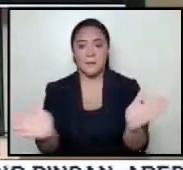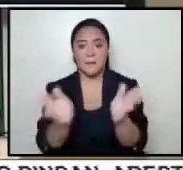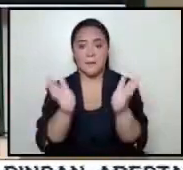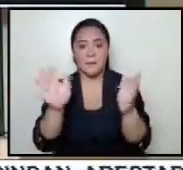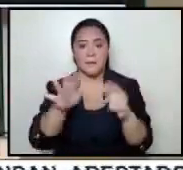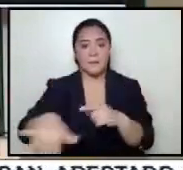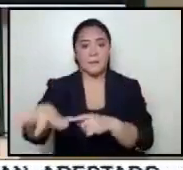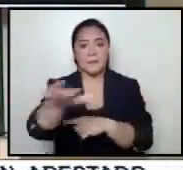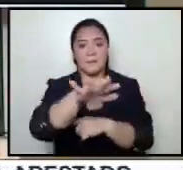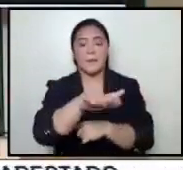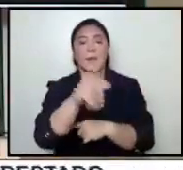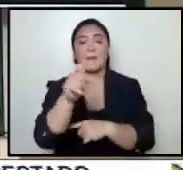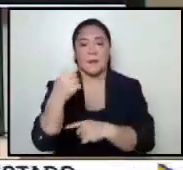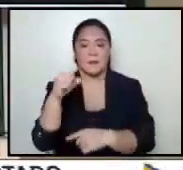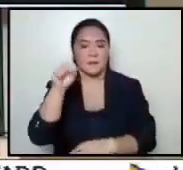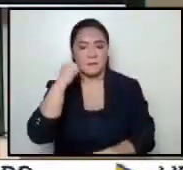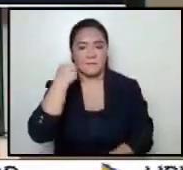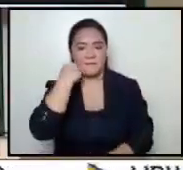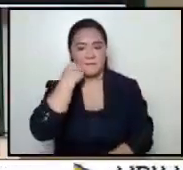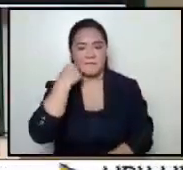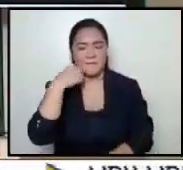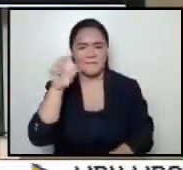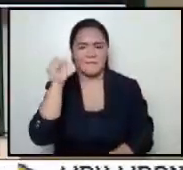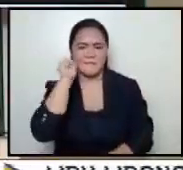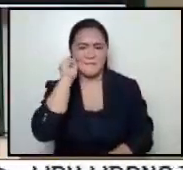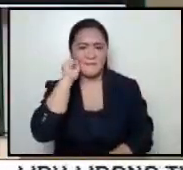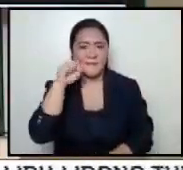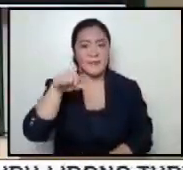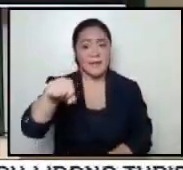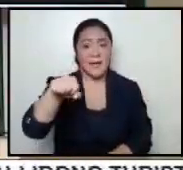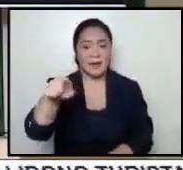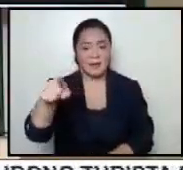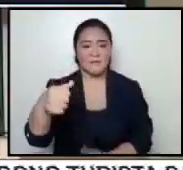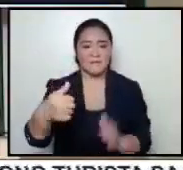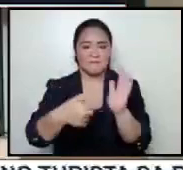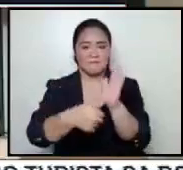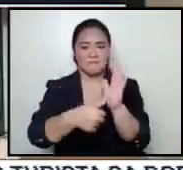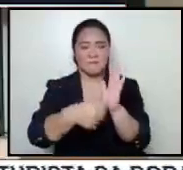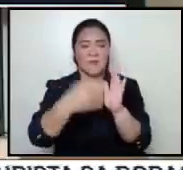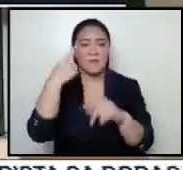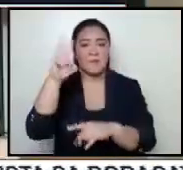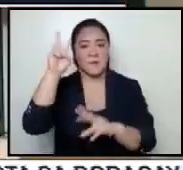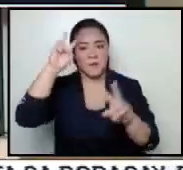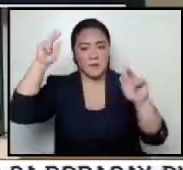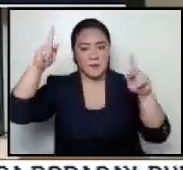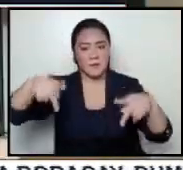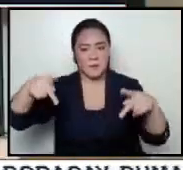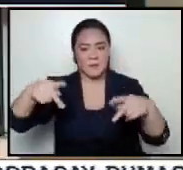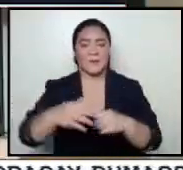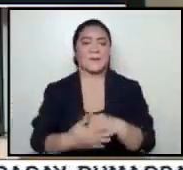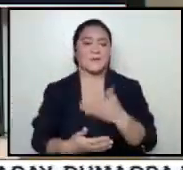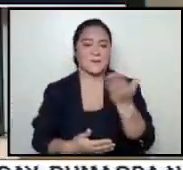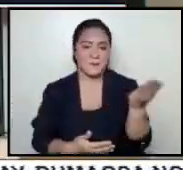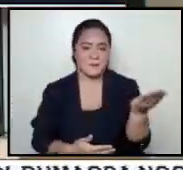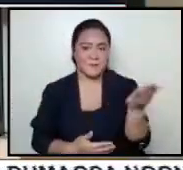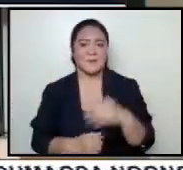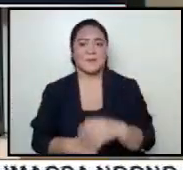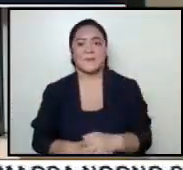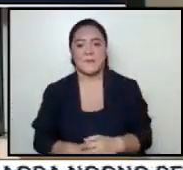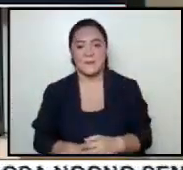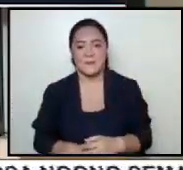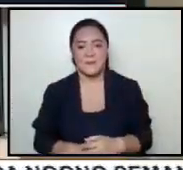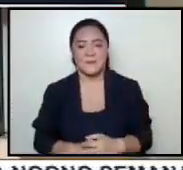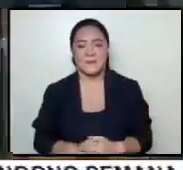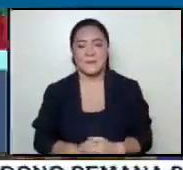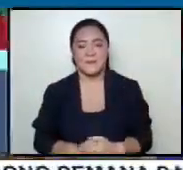anak na si Vice Presidential Candidate Mayor Sara Duterte. Si Mela Lesbora sa detalye. Rise and shine,